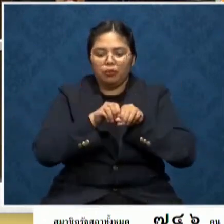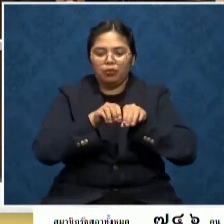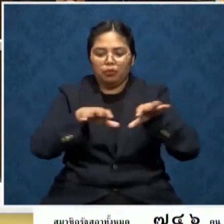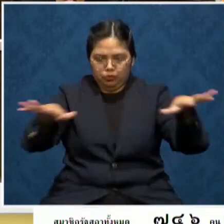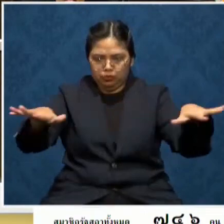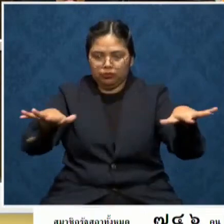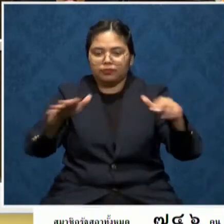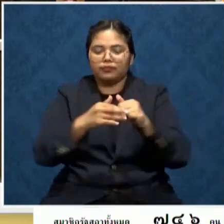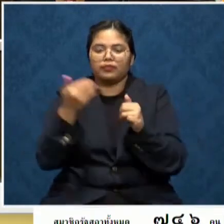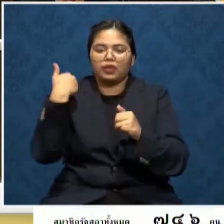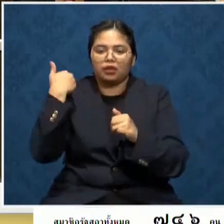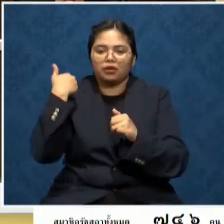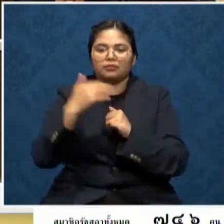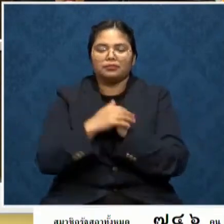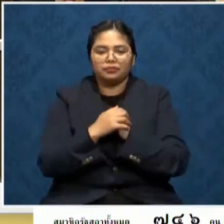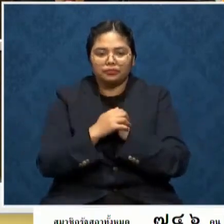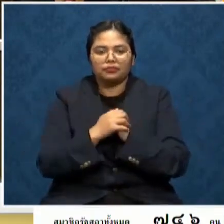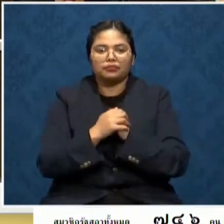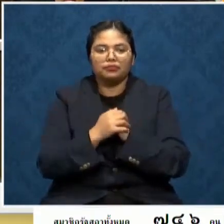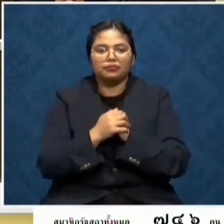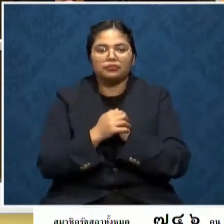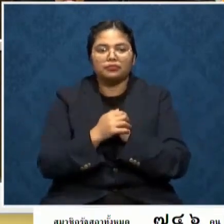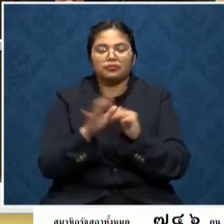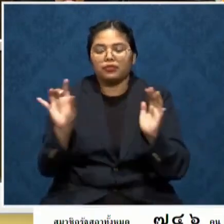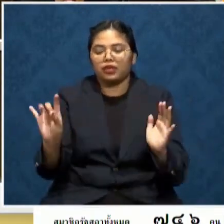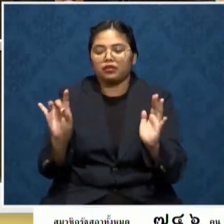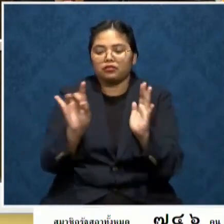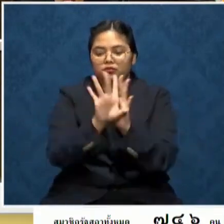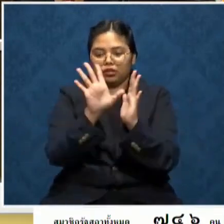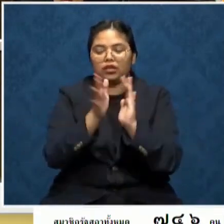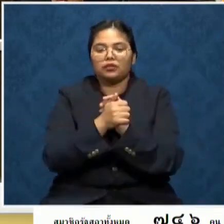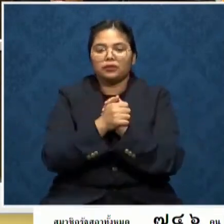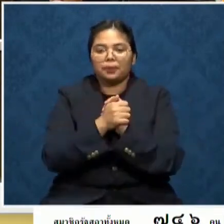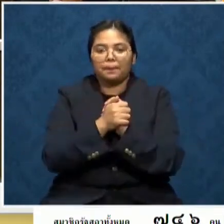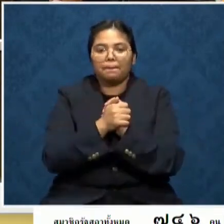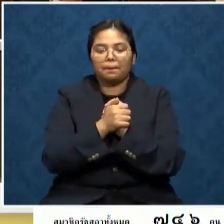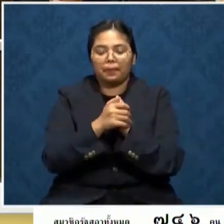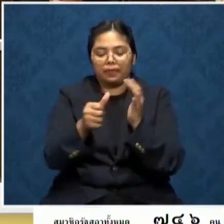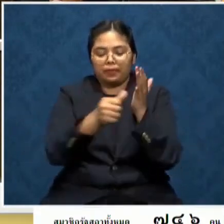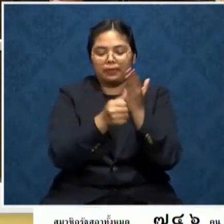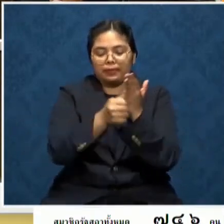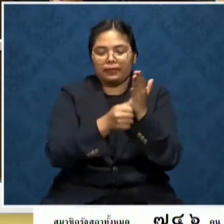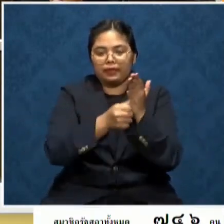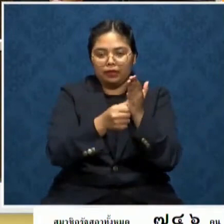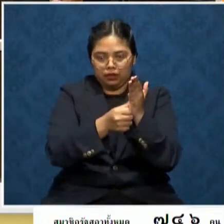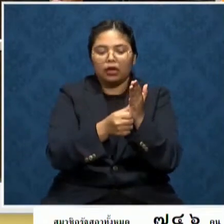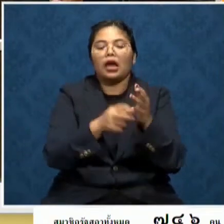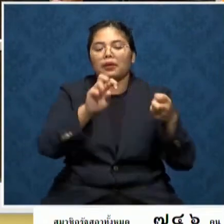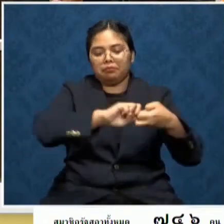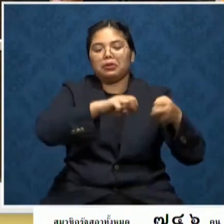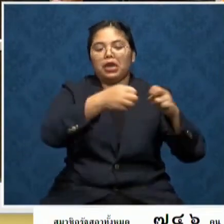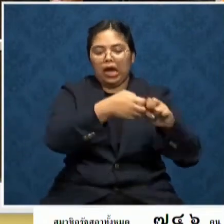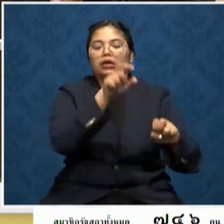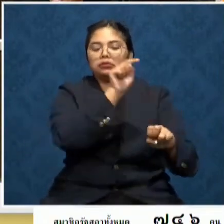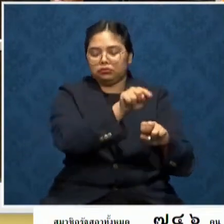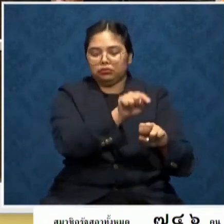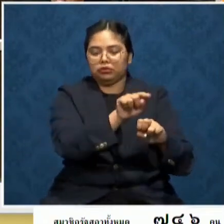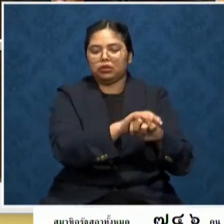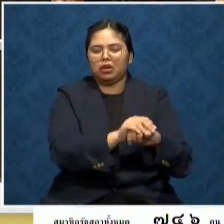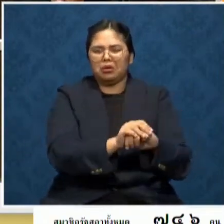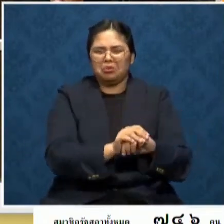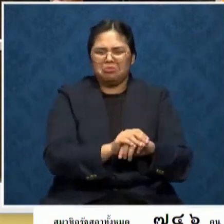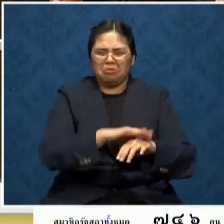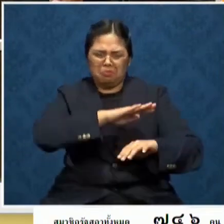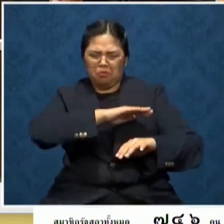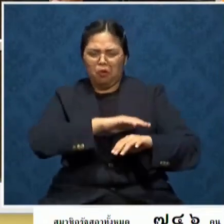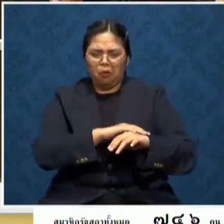บประของ หอ Pallitive Medicineสุท้ายนี้ขอย่ามว่าการแก้ไขปัญหาดังกลาวไม่ใช่แเรื่องของการทงสิทธิ์ ให้